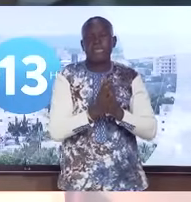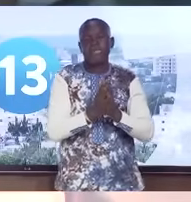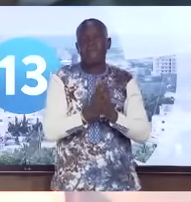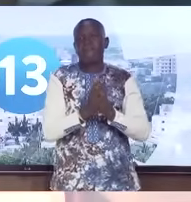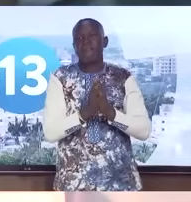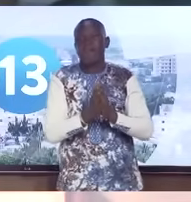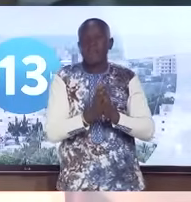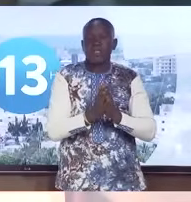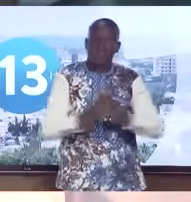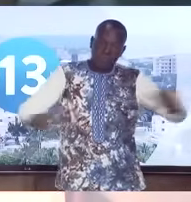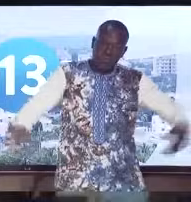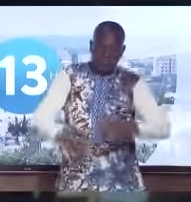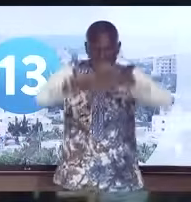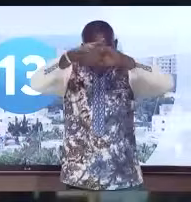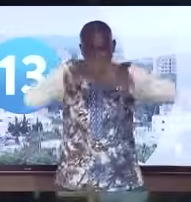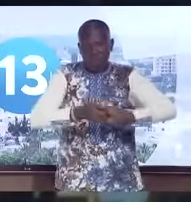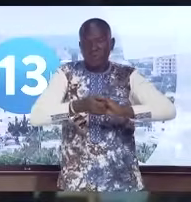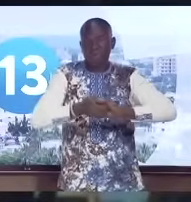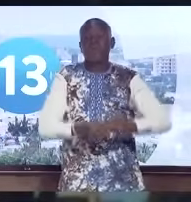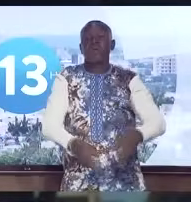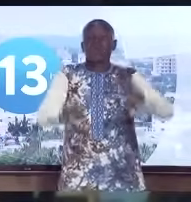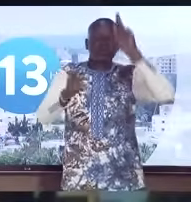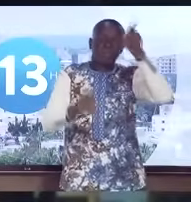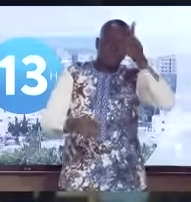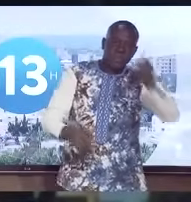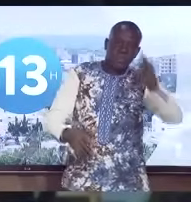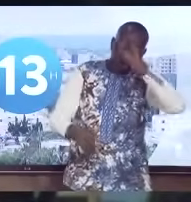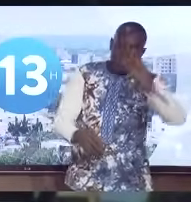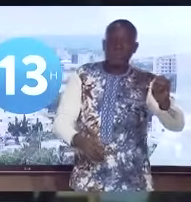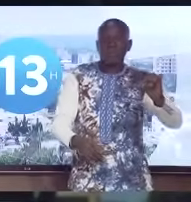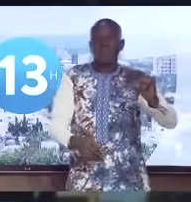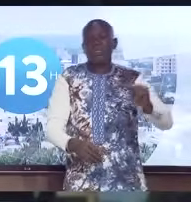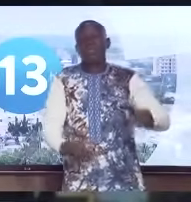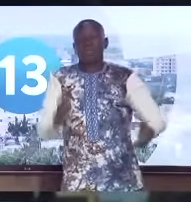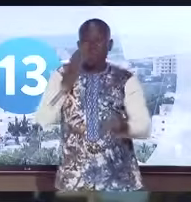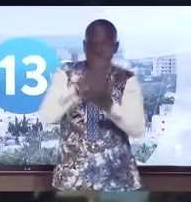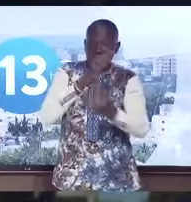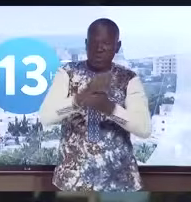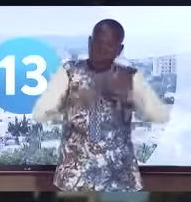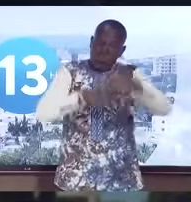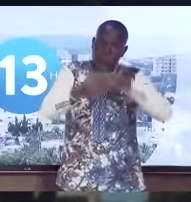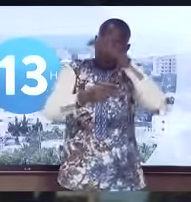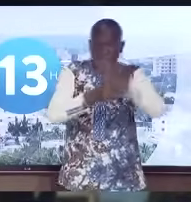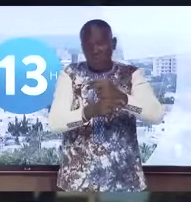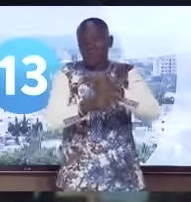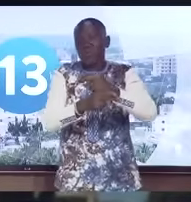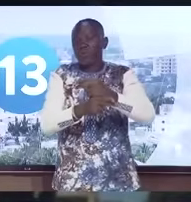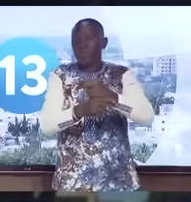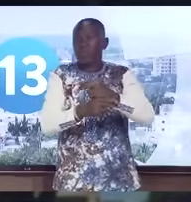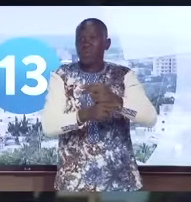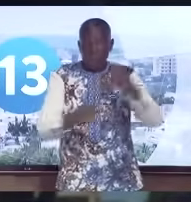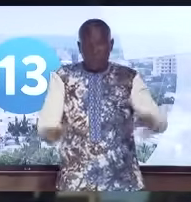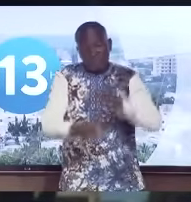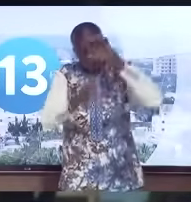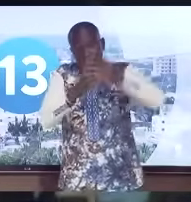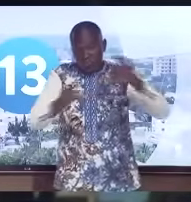Un acte de solidarité pour les personnes déplacées internes. La Caisse nationale de sécurité sociale apporte sa